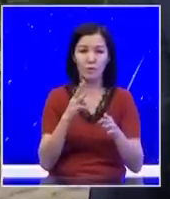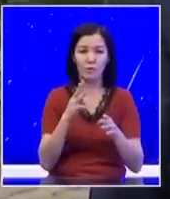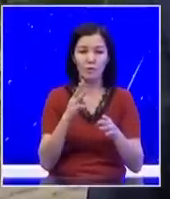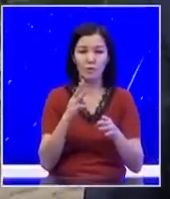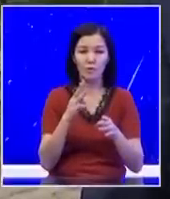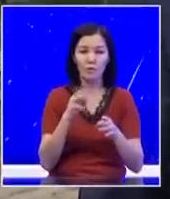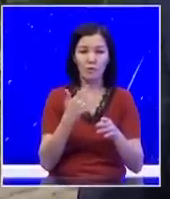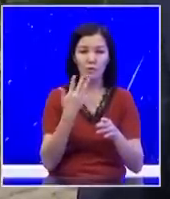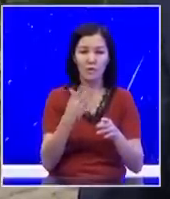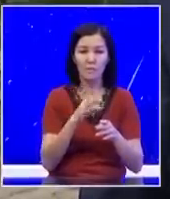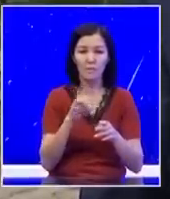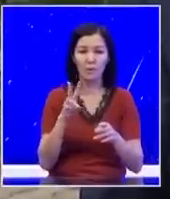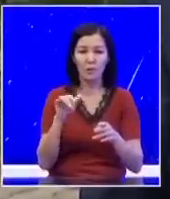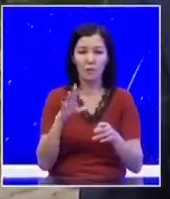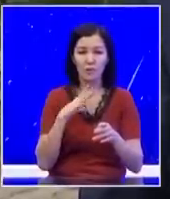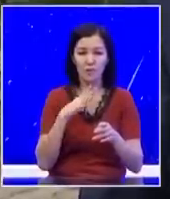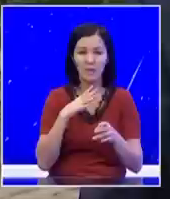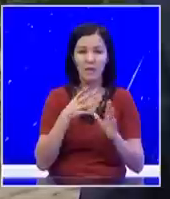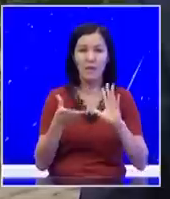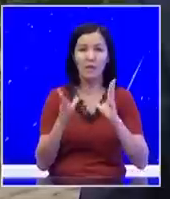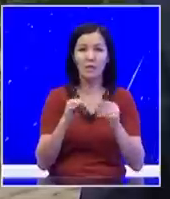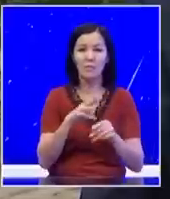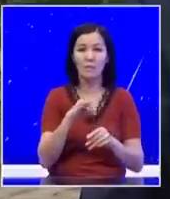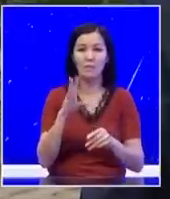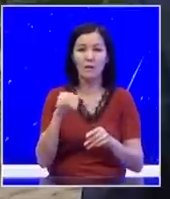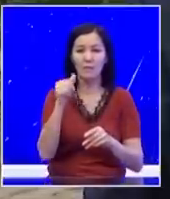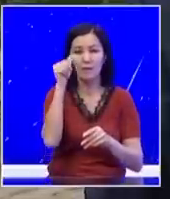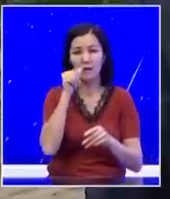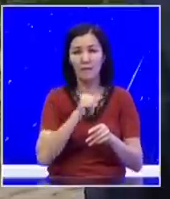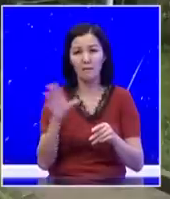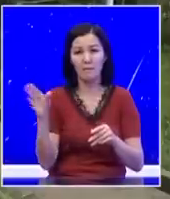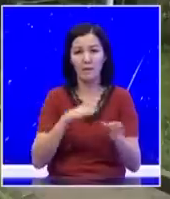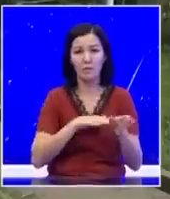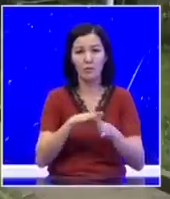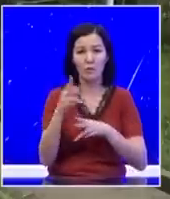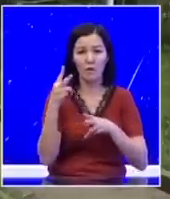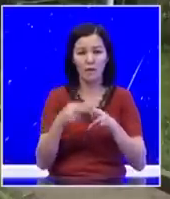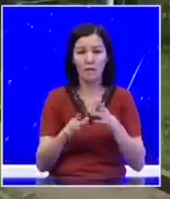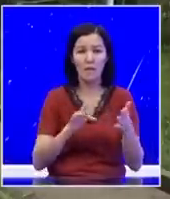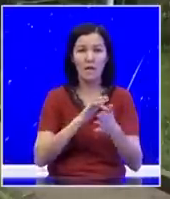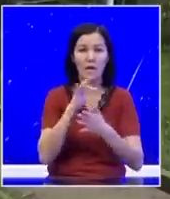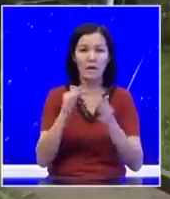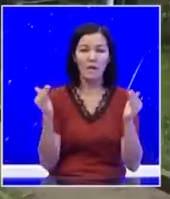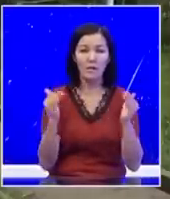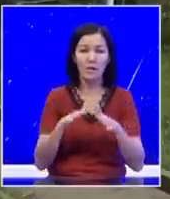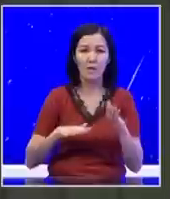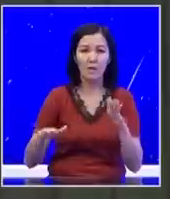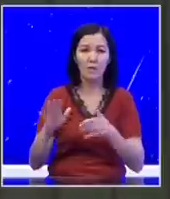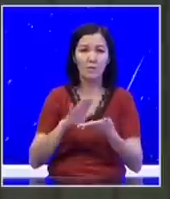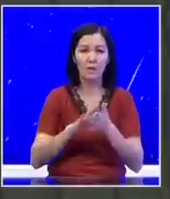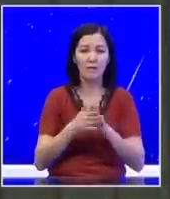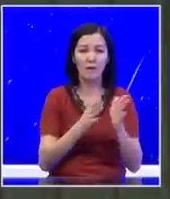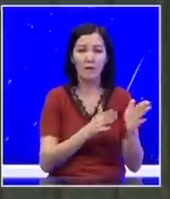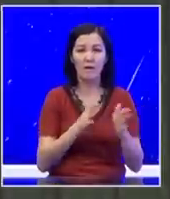осы жұмыстардың көлемін мамыр айының аяғында аяқтаймыз деп ойлаймын. Ал қала аумағындағы шағын аудандар жағдайы